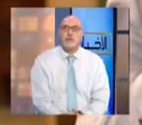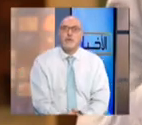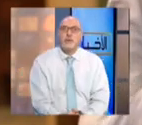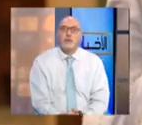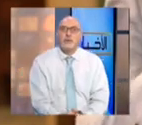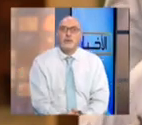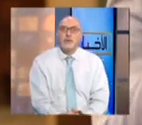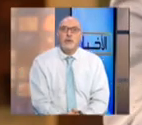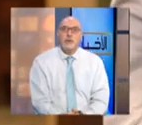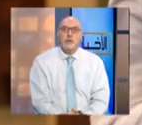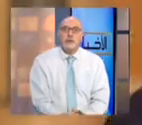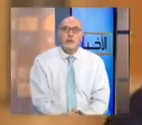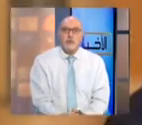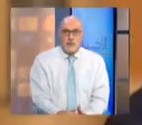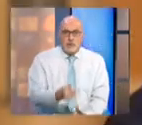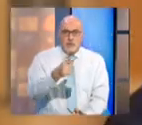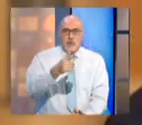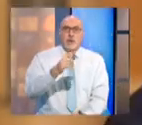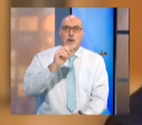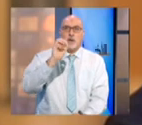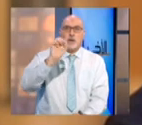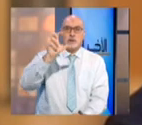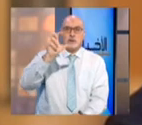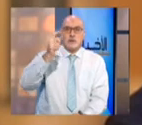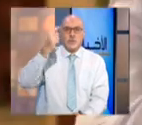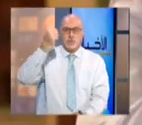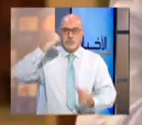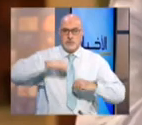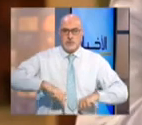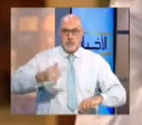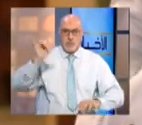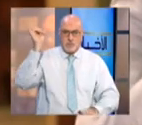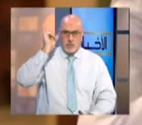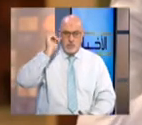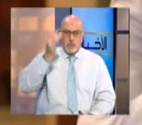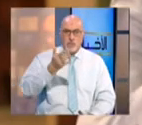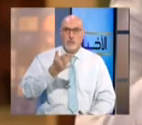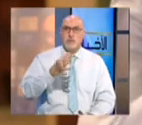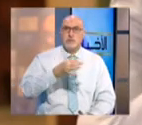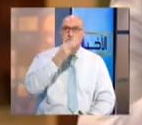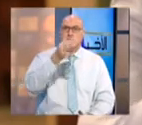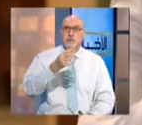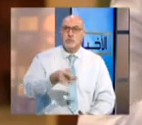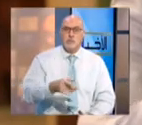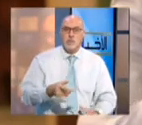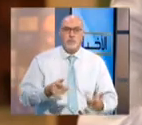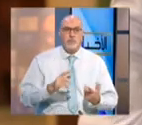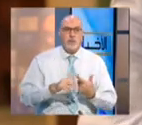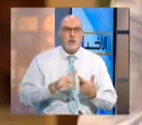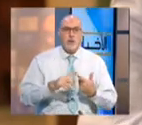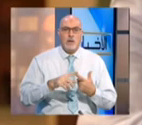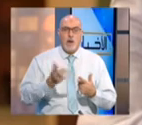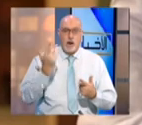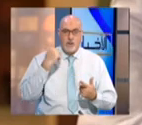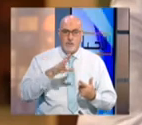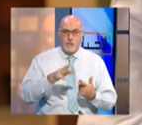يجد سعد الدين العثماني رئيس حكومة المخزن السابق قبل أن تقذف به يد مخزنية وبحزبه خارج أسوار